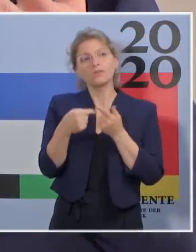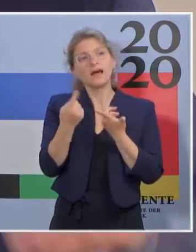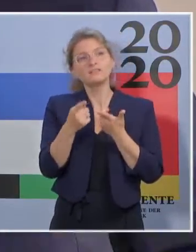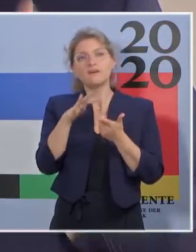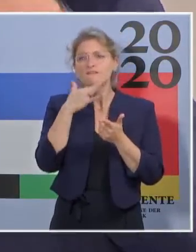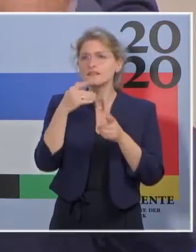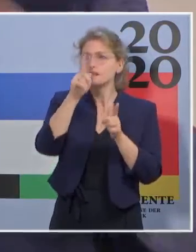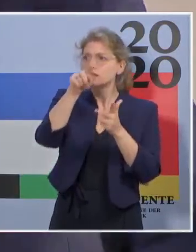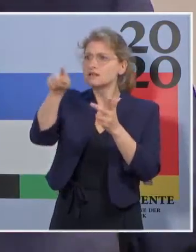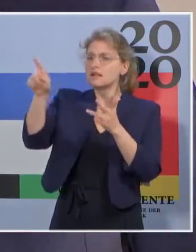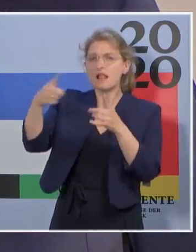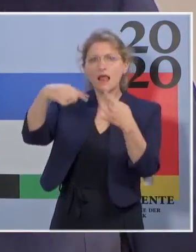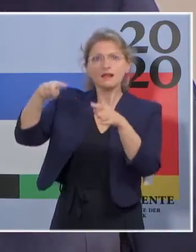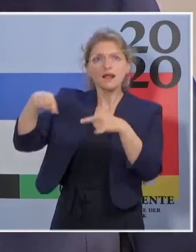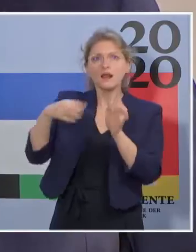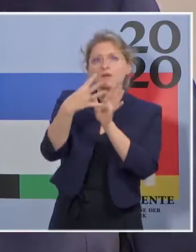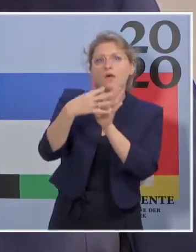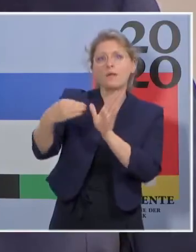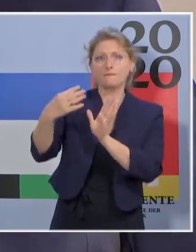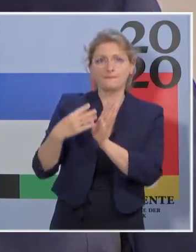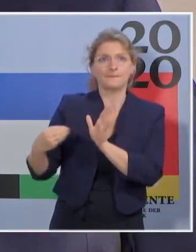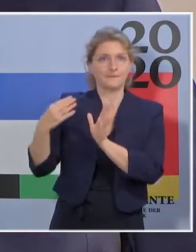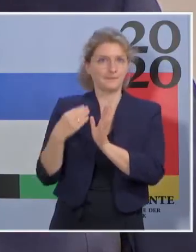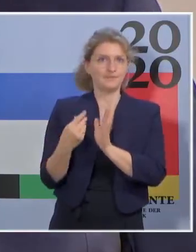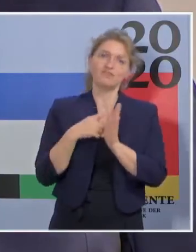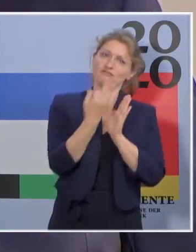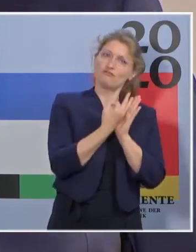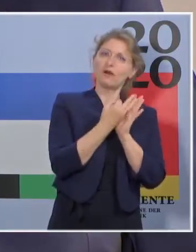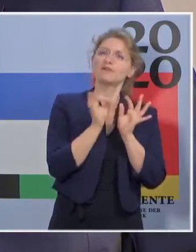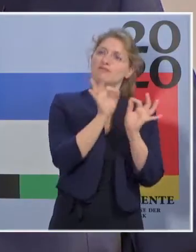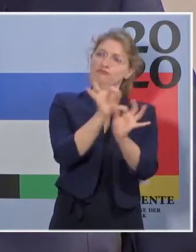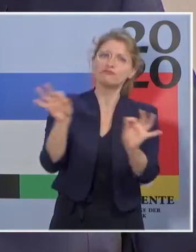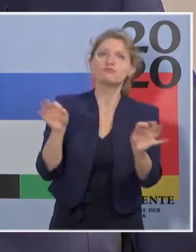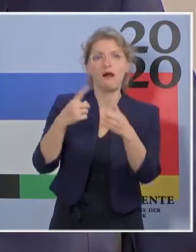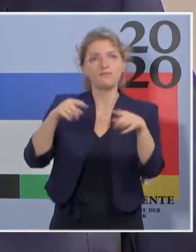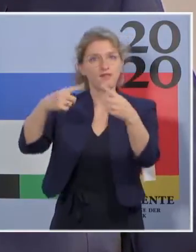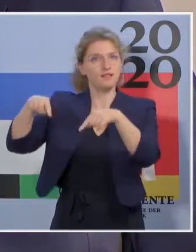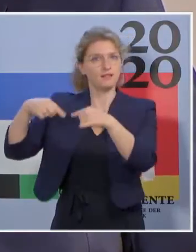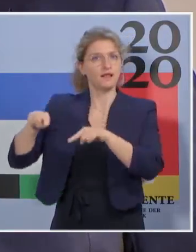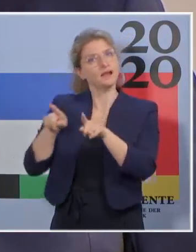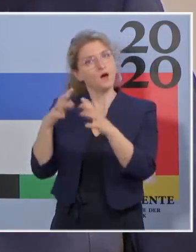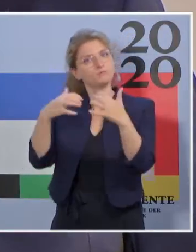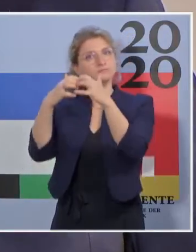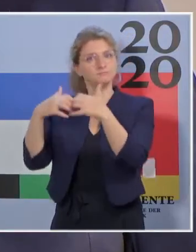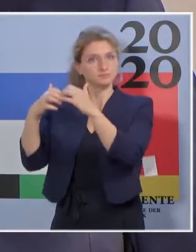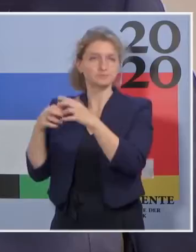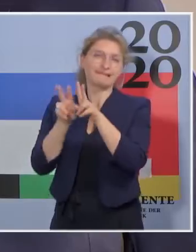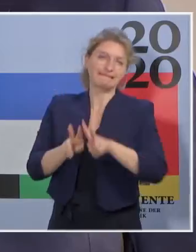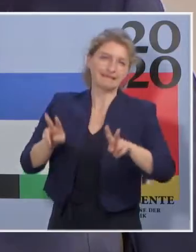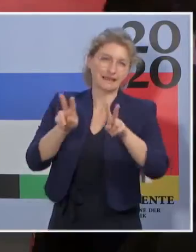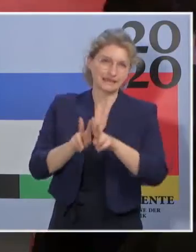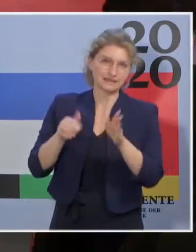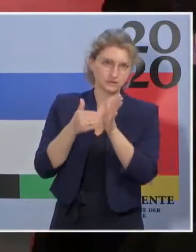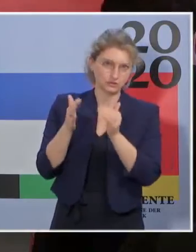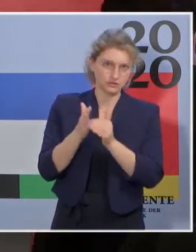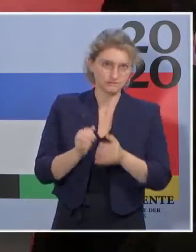sagen, war Vorbild für viele andere ähnliche Gerichtshöfe. Man sollte darüber hinaus nicht vergessen, dass Kelsen